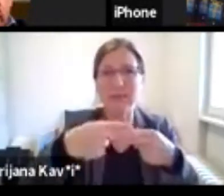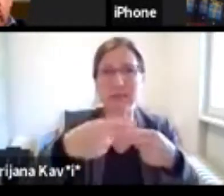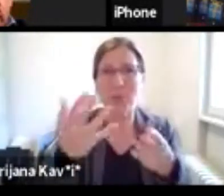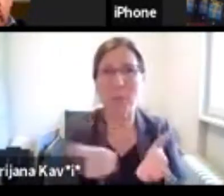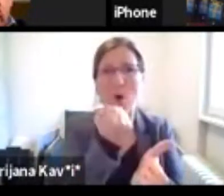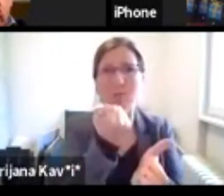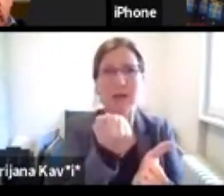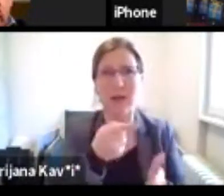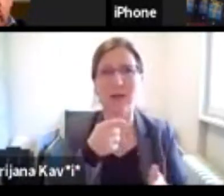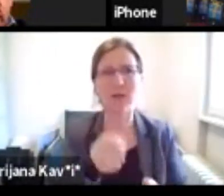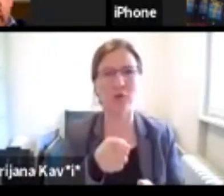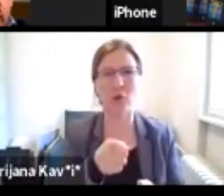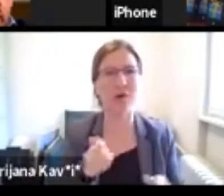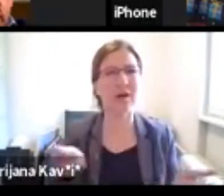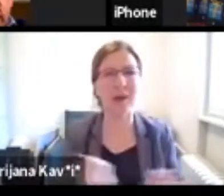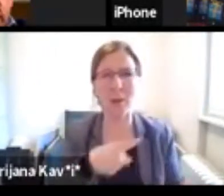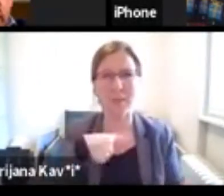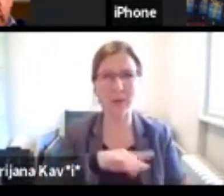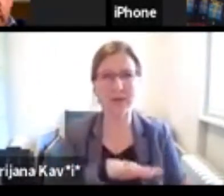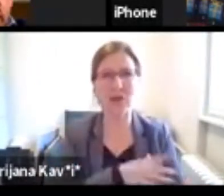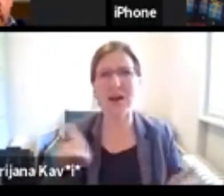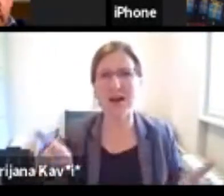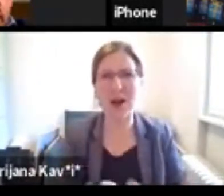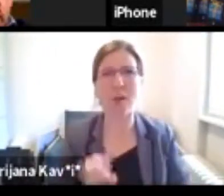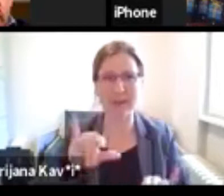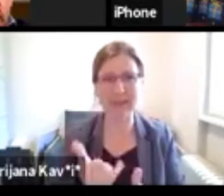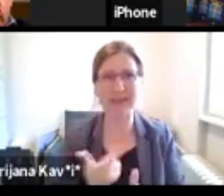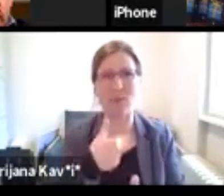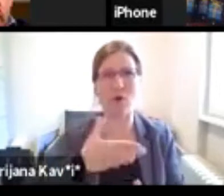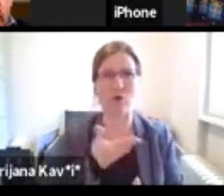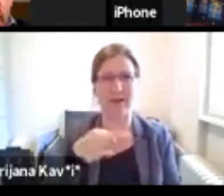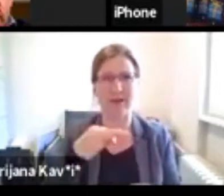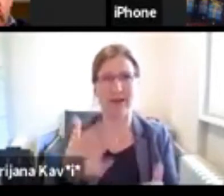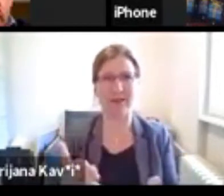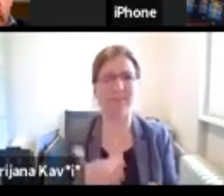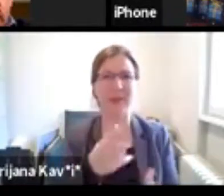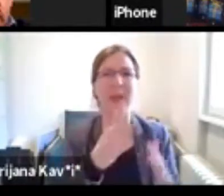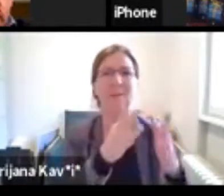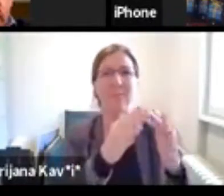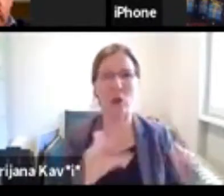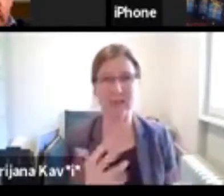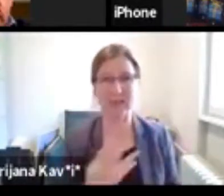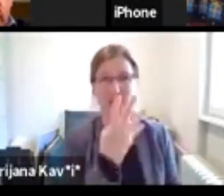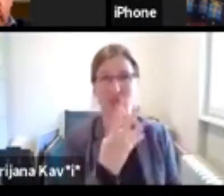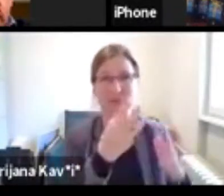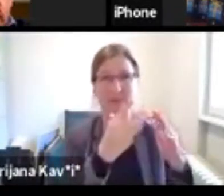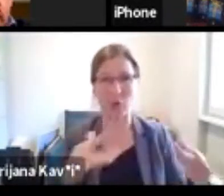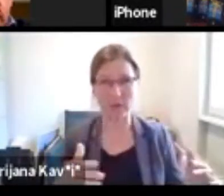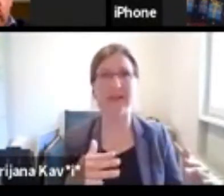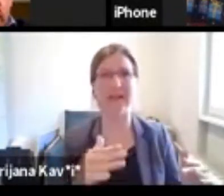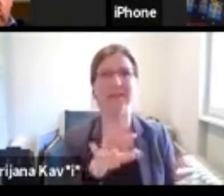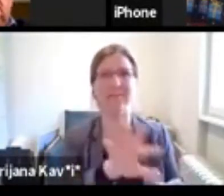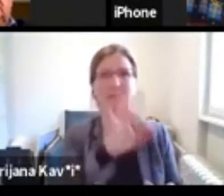nas već kao da smo dobili nagradu, ali neovisno tome željno iščekujemo i taj 4. prosinac. Više o svim